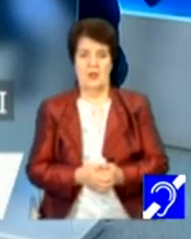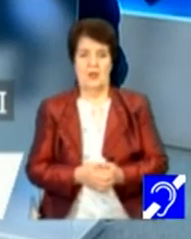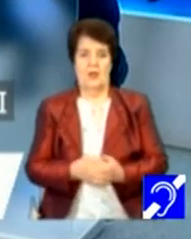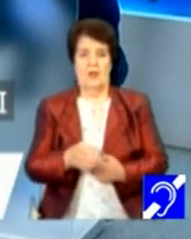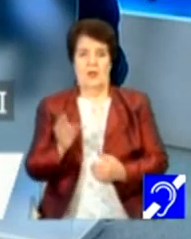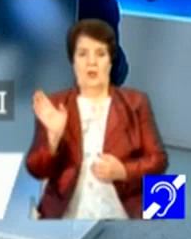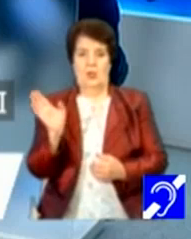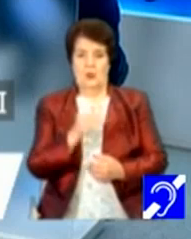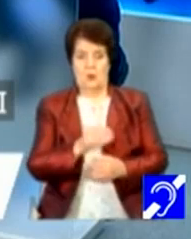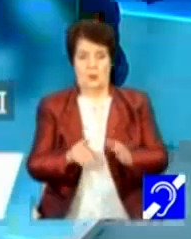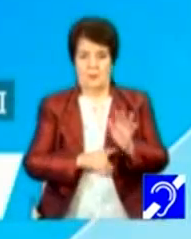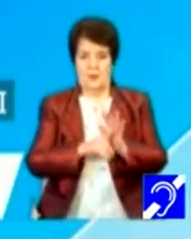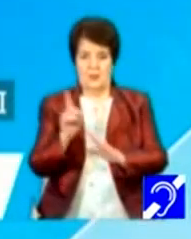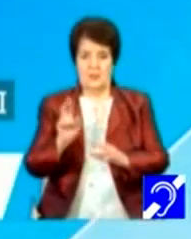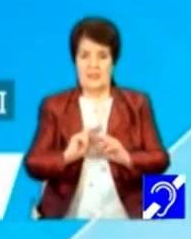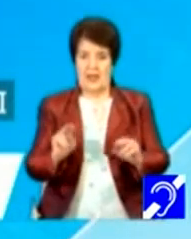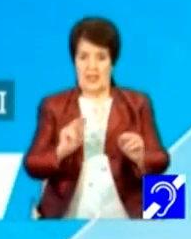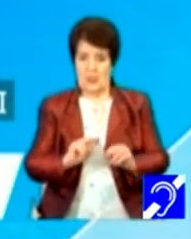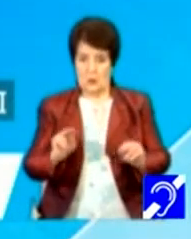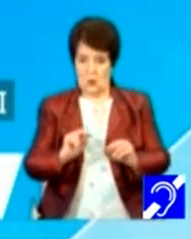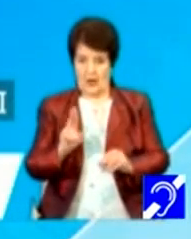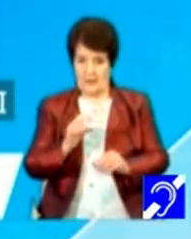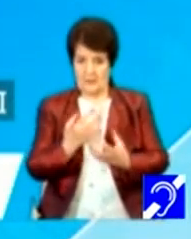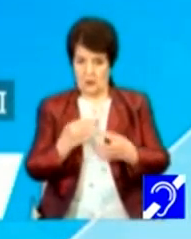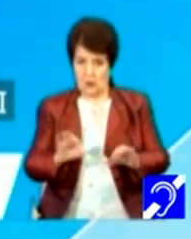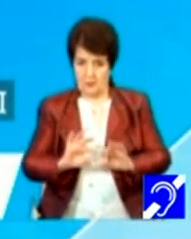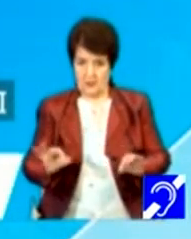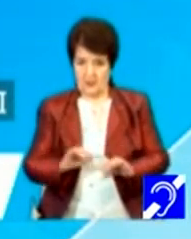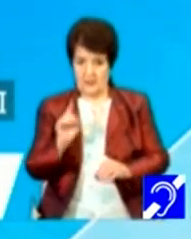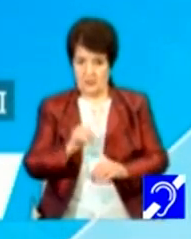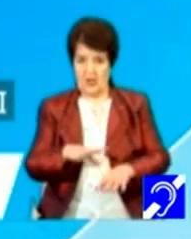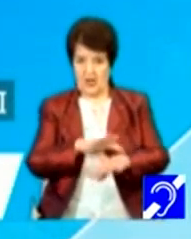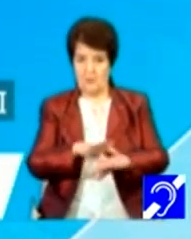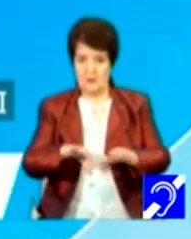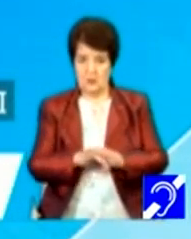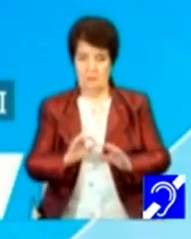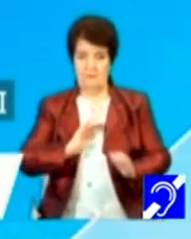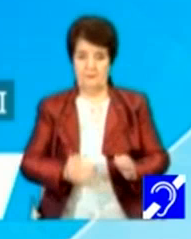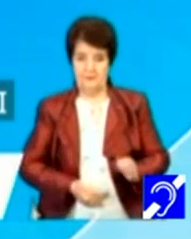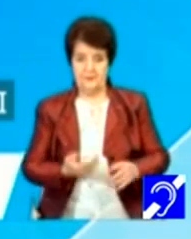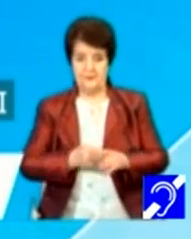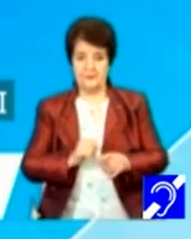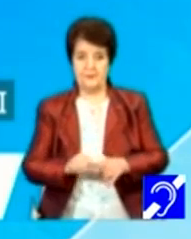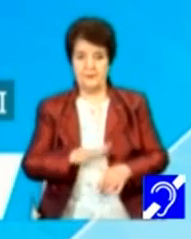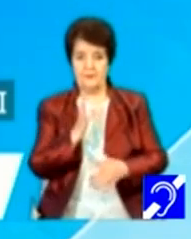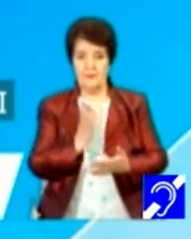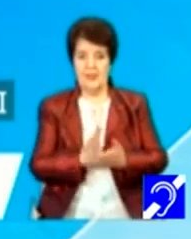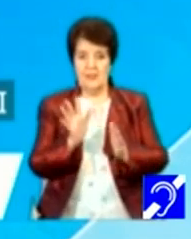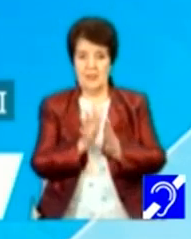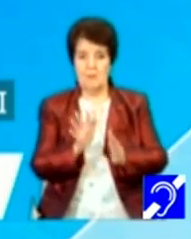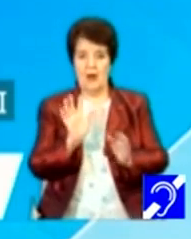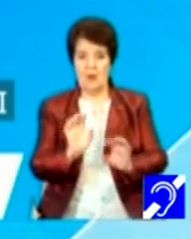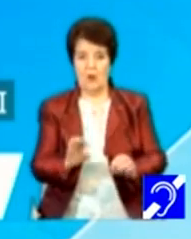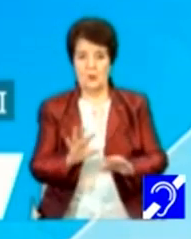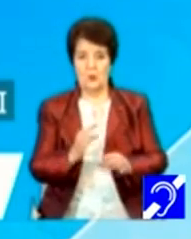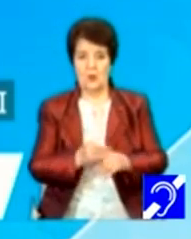Educație. Totul pornește de la educație și dacă nu vom elibera profesorii din această captivitate a birocrației în care trebuie să scrie tone de maculatură în loc să se